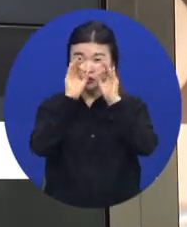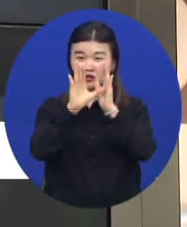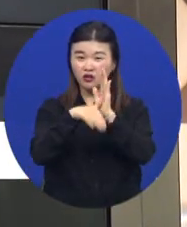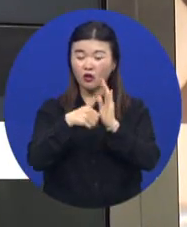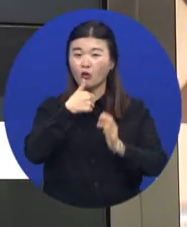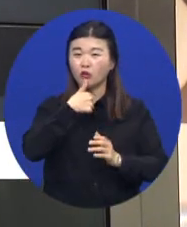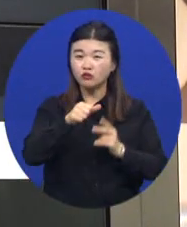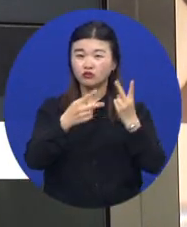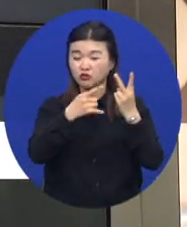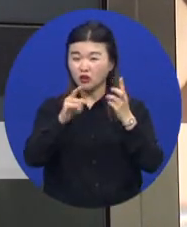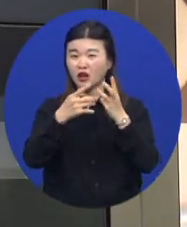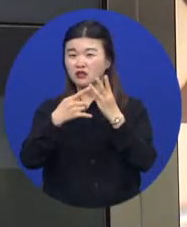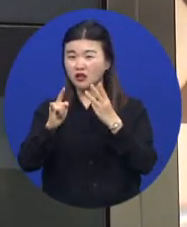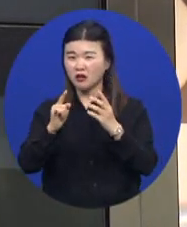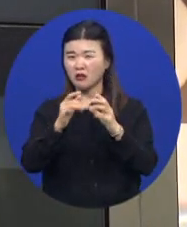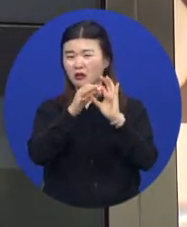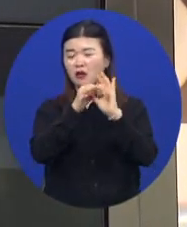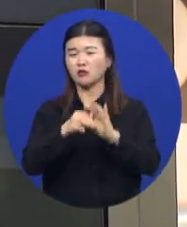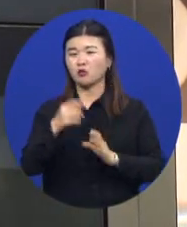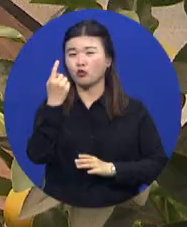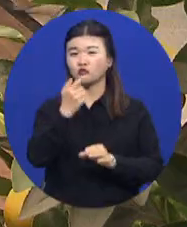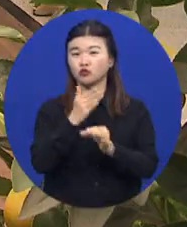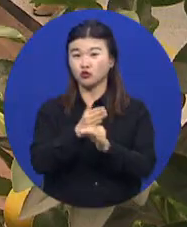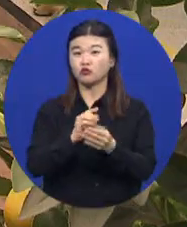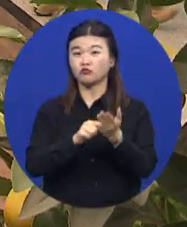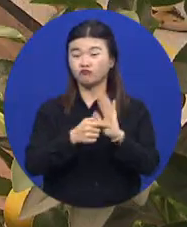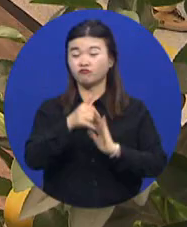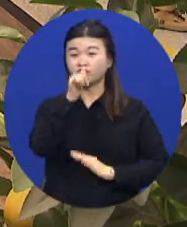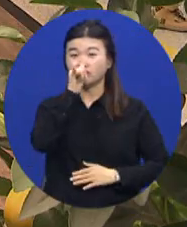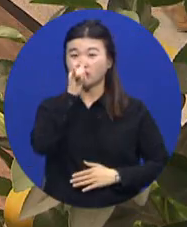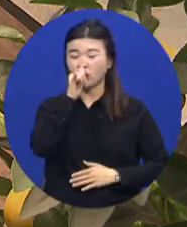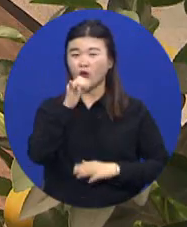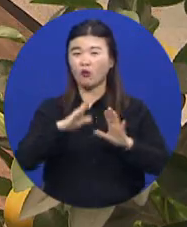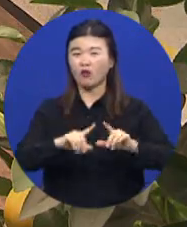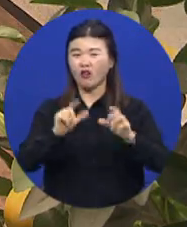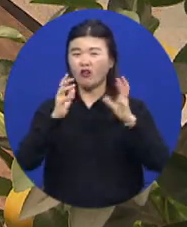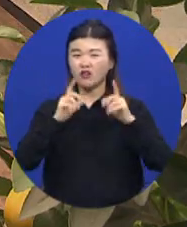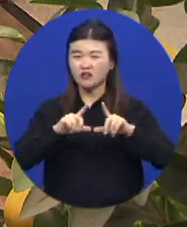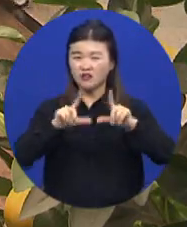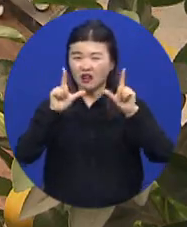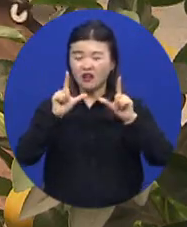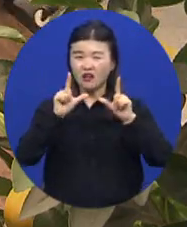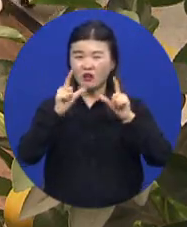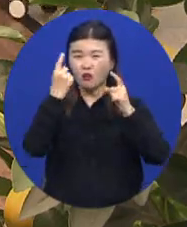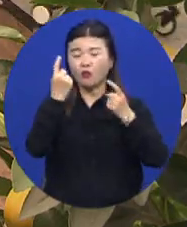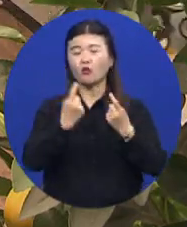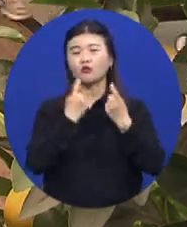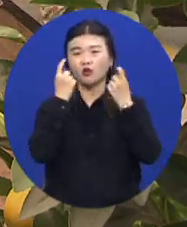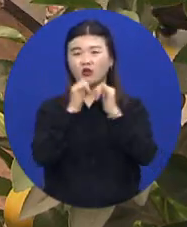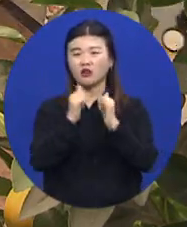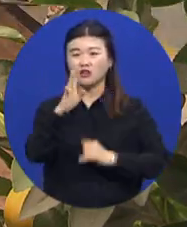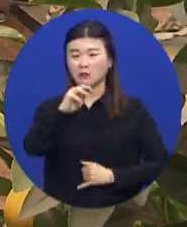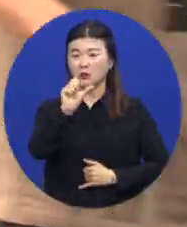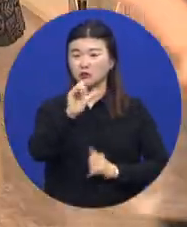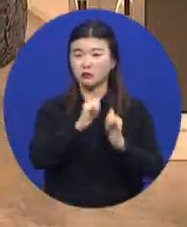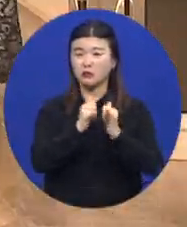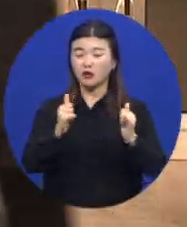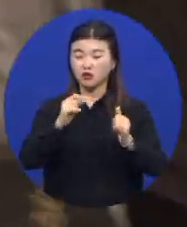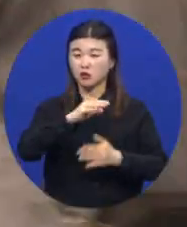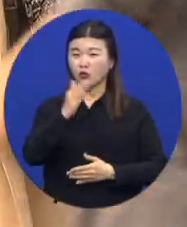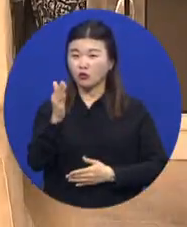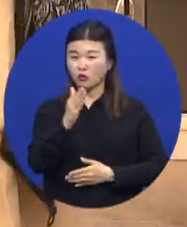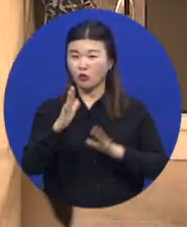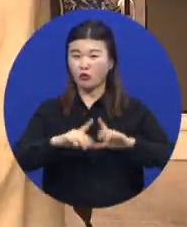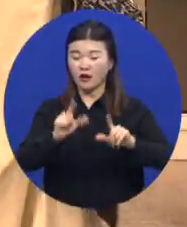5분에 두세 대씩 빽빽하게 표시되어 있습니다. 올해 어린이날 제주를 찾은 입도객은 4만 5천여 명으로 올